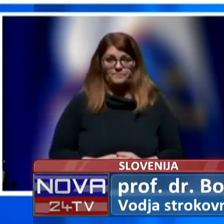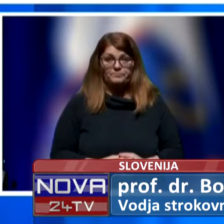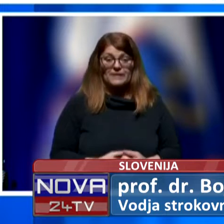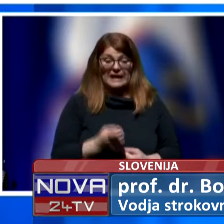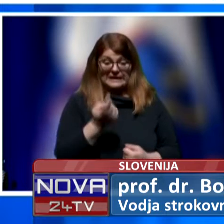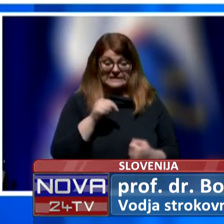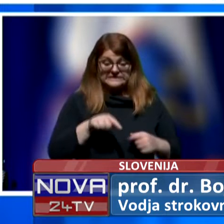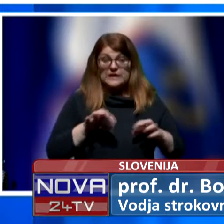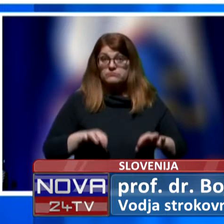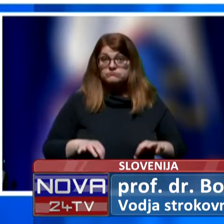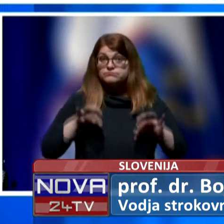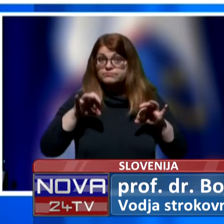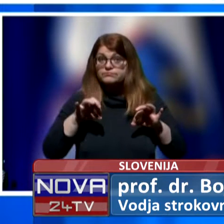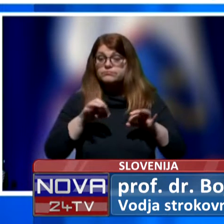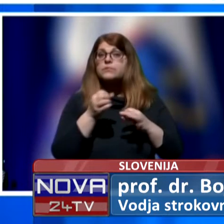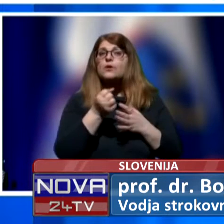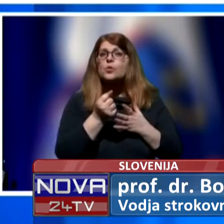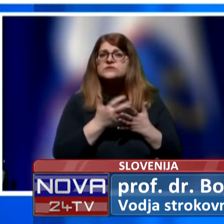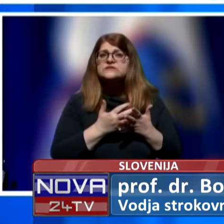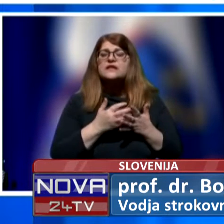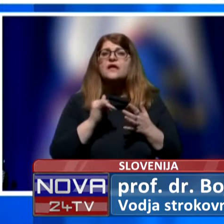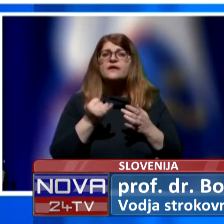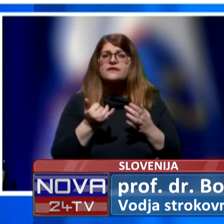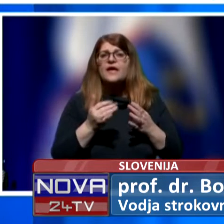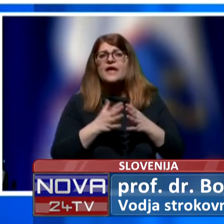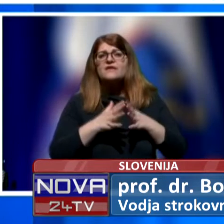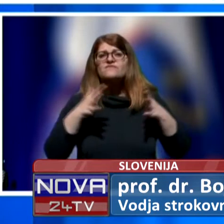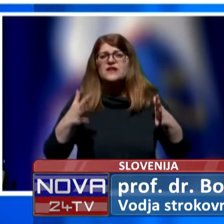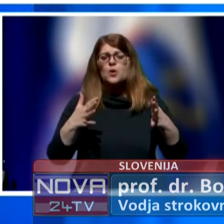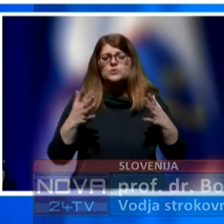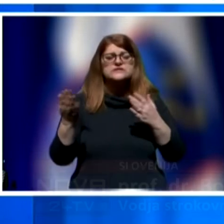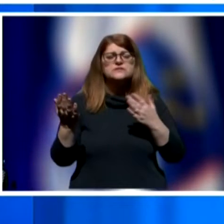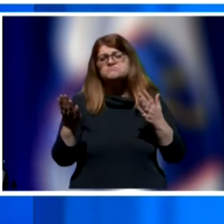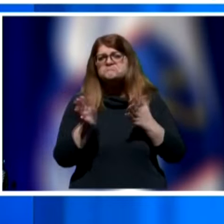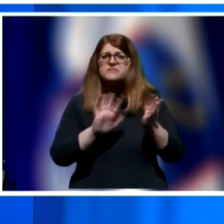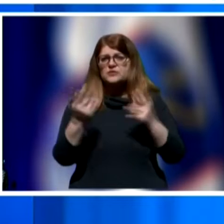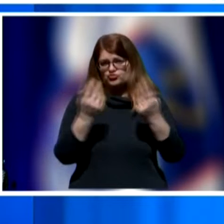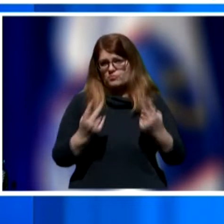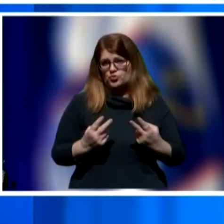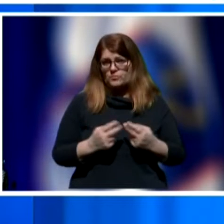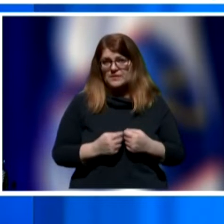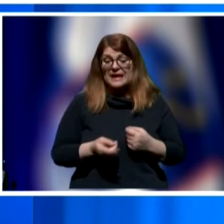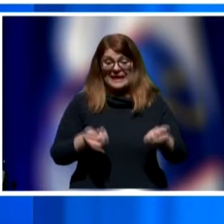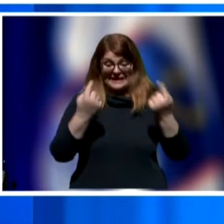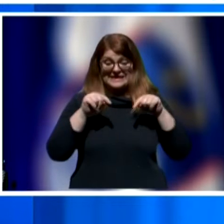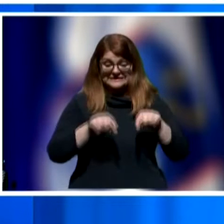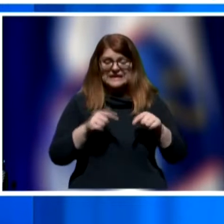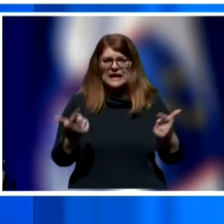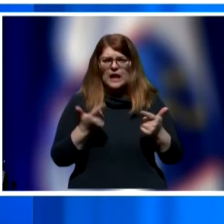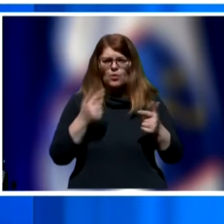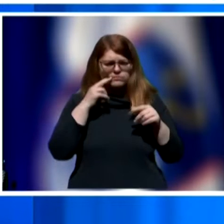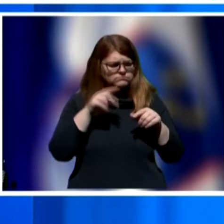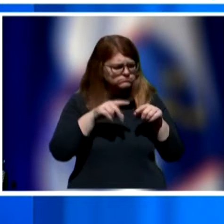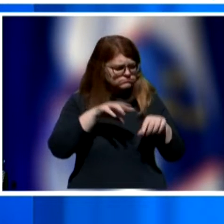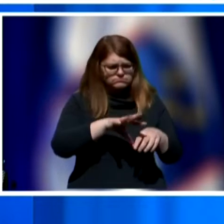izhaja ocena, ki je kot red velikosti približno podobna. Mi lahko iz tega, kar vemo, sklepamo, da je